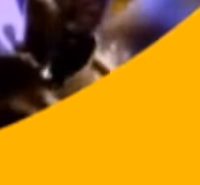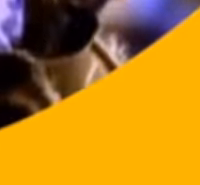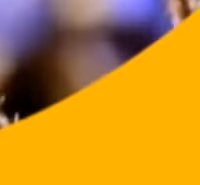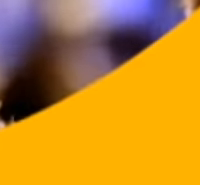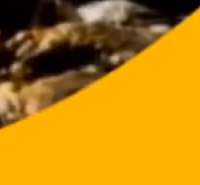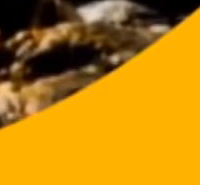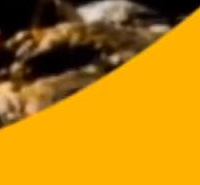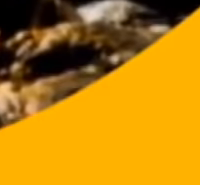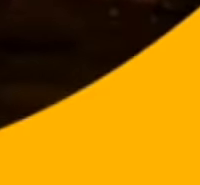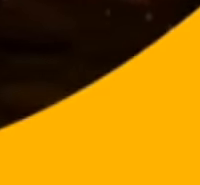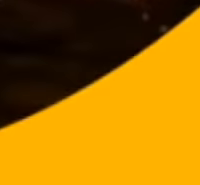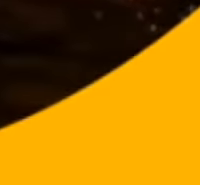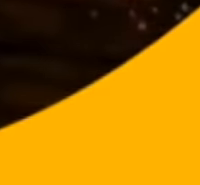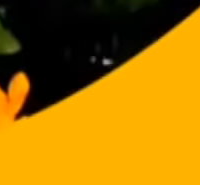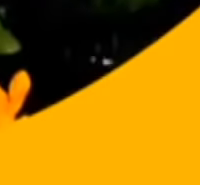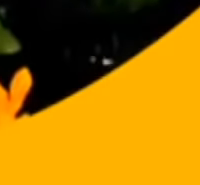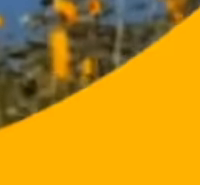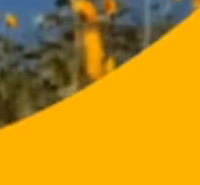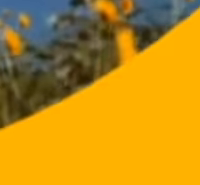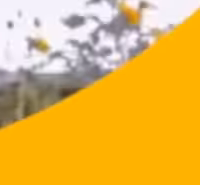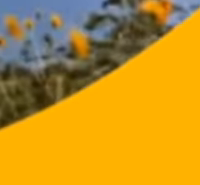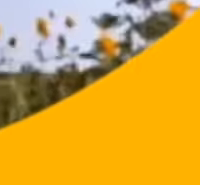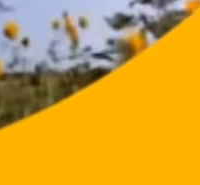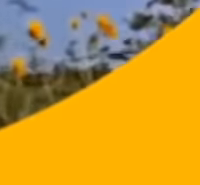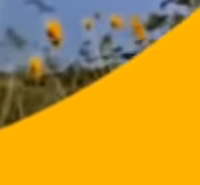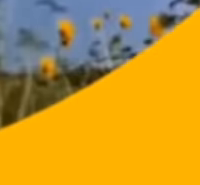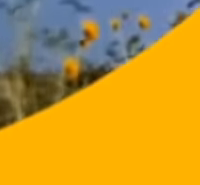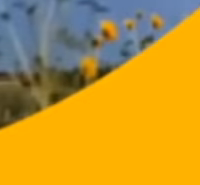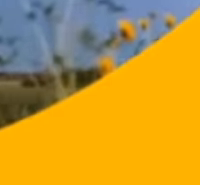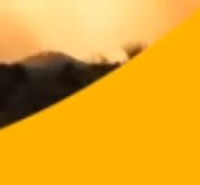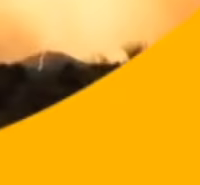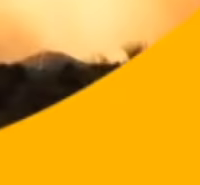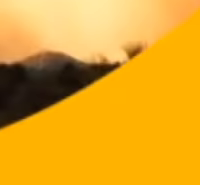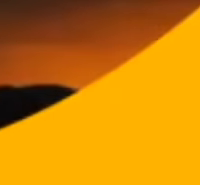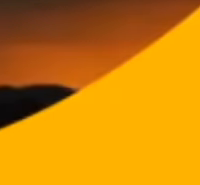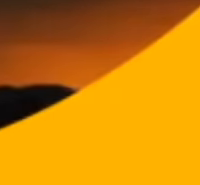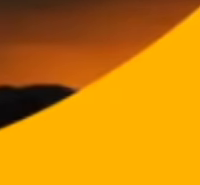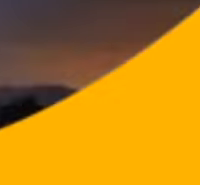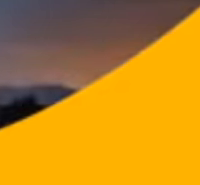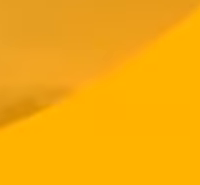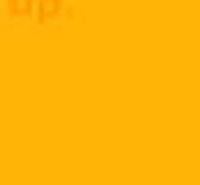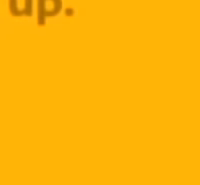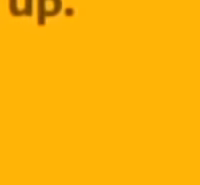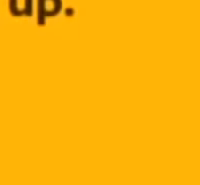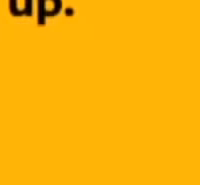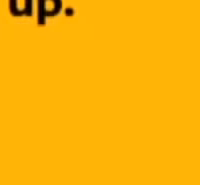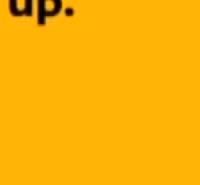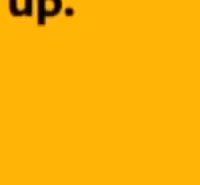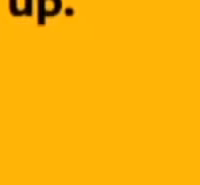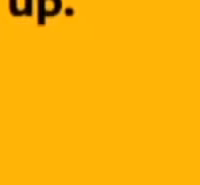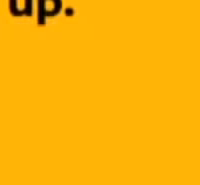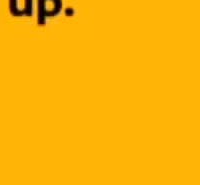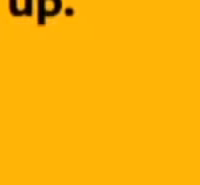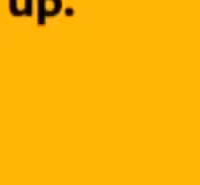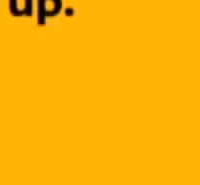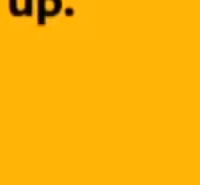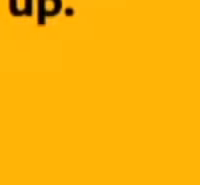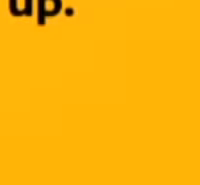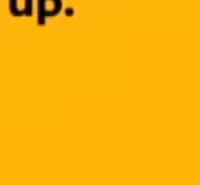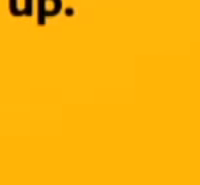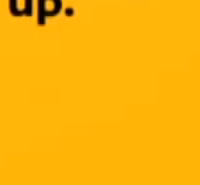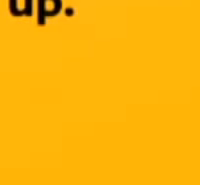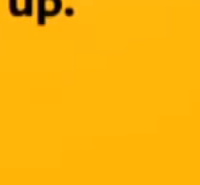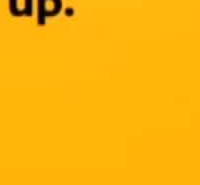Simo selitulu benilethelwe baka MTN Business. Noma simo selitulu sinjani, MTN Business iyakhona